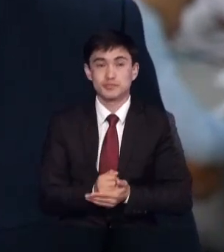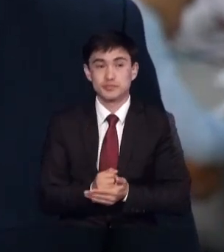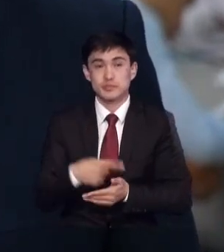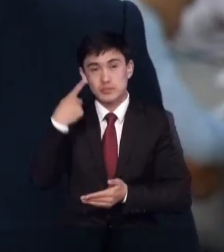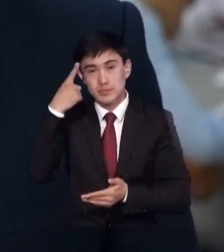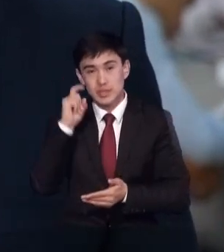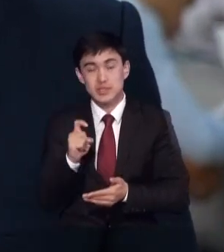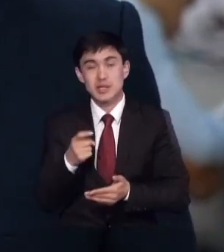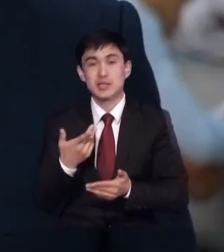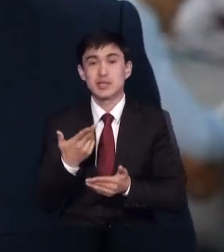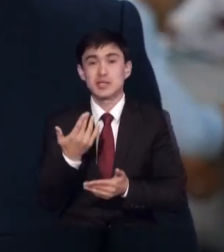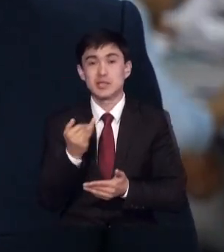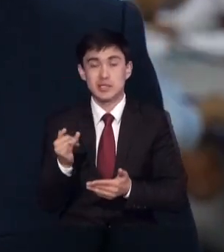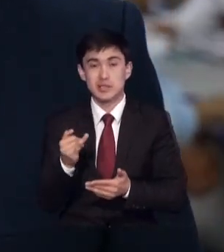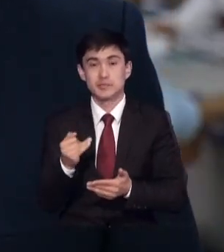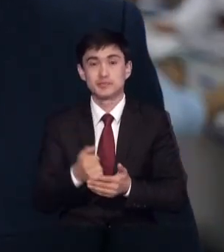знания и